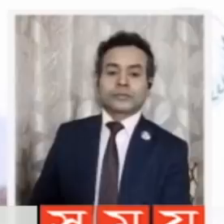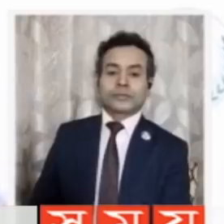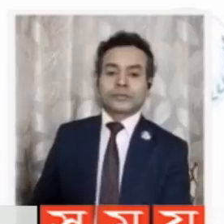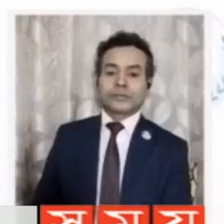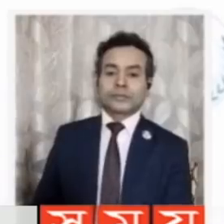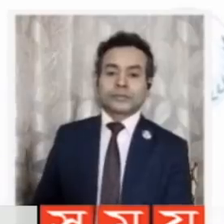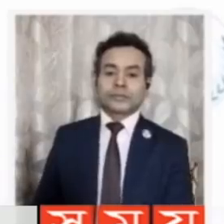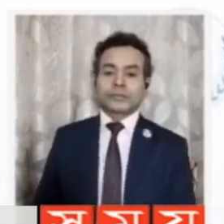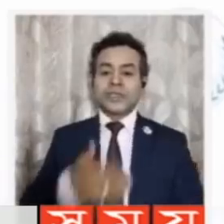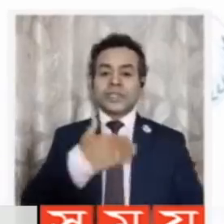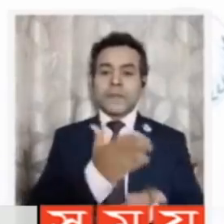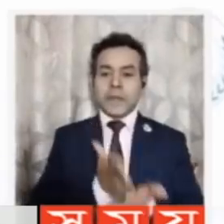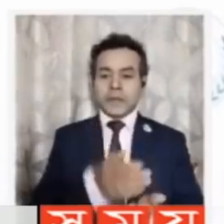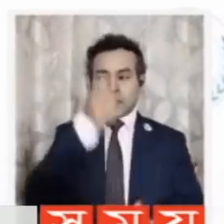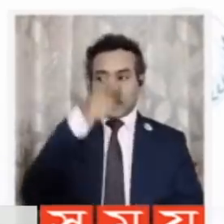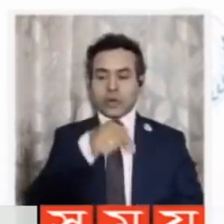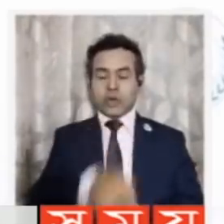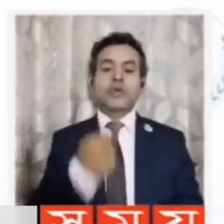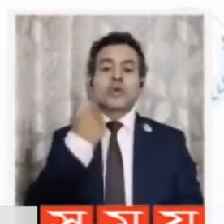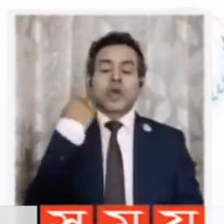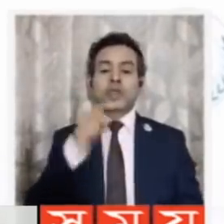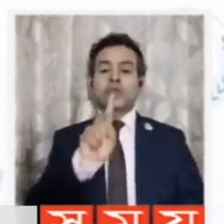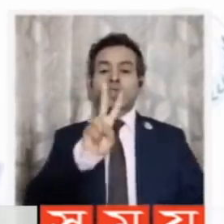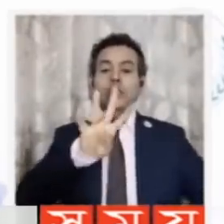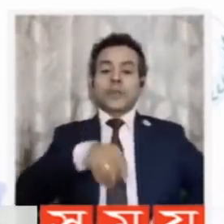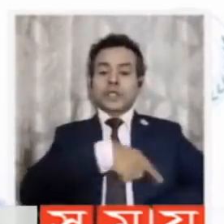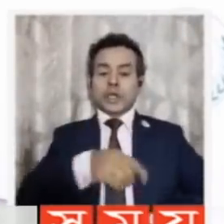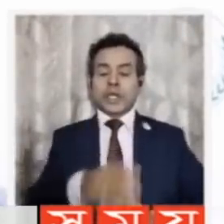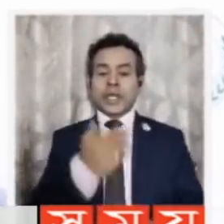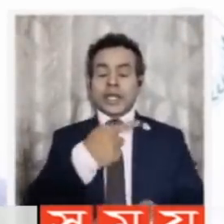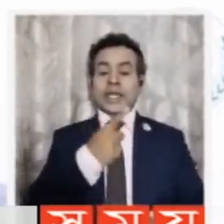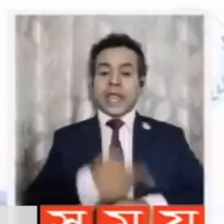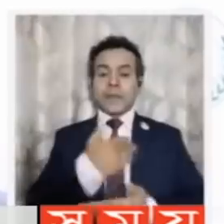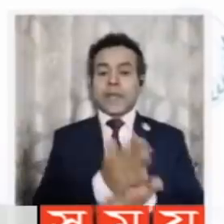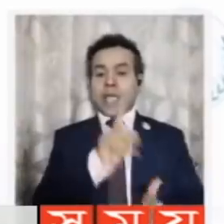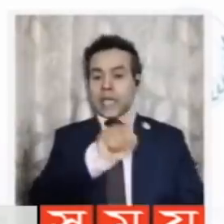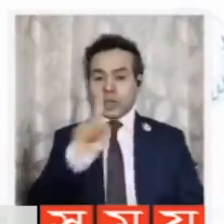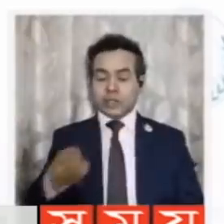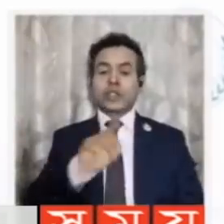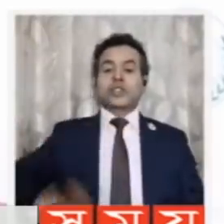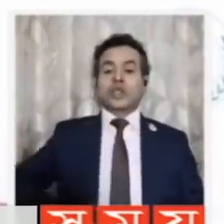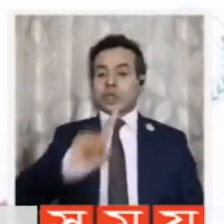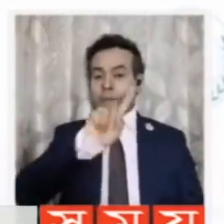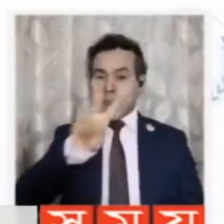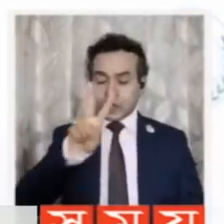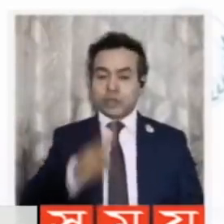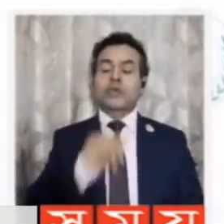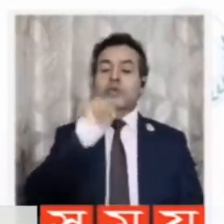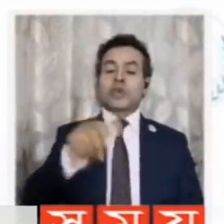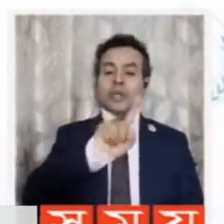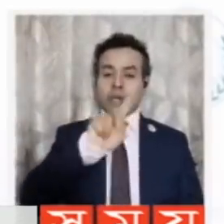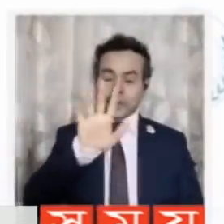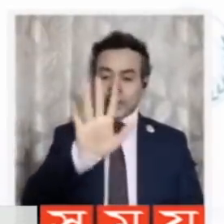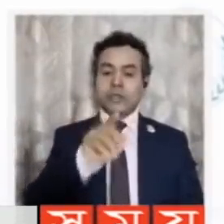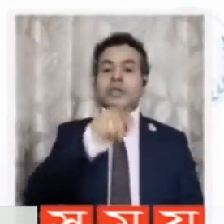বিভাগ ভিত্তিক গত 24 ঘন্টায় মৃত্যুবরণ করেছেন ঢাকা বিভাগে 11 জন, চট্টগ্রাম বিভাগে 12 জন, খুলনা বিভাগে 5 জন, রাজশাহী 5 জন,